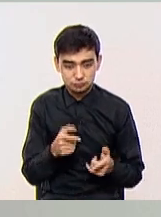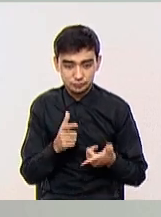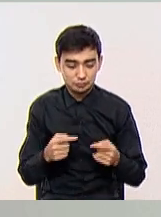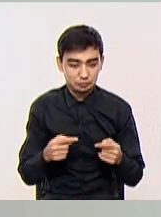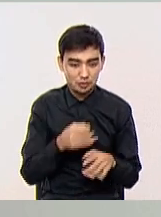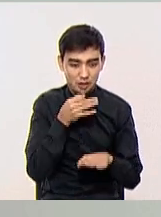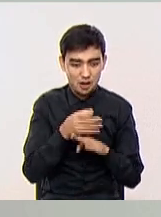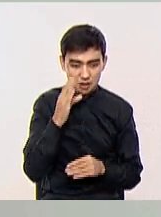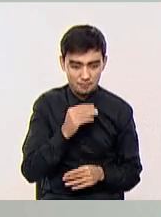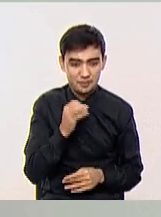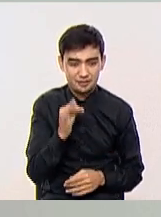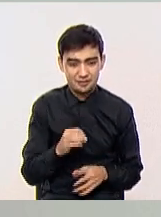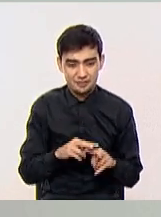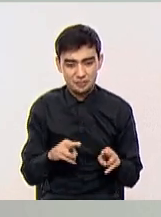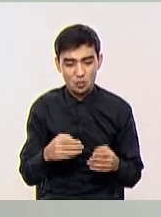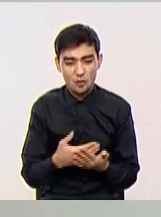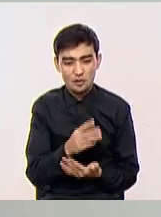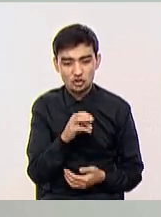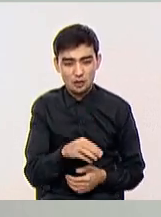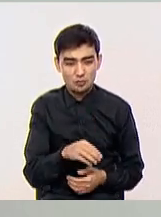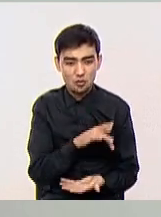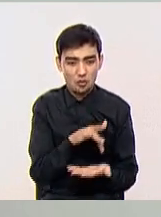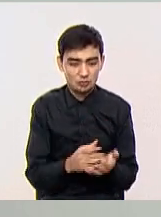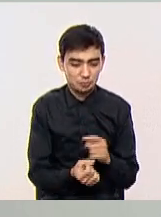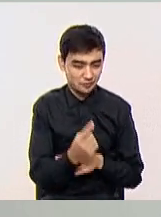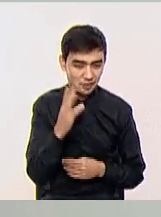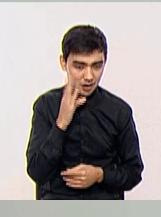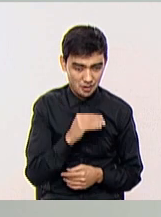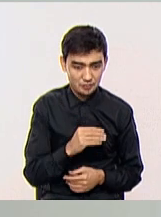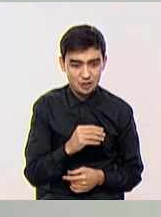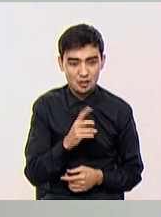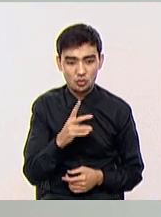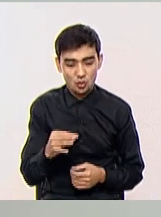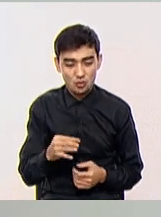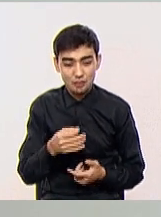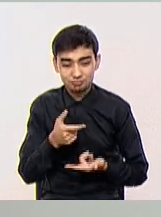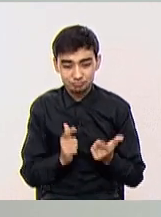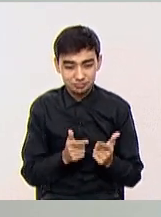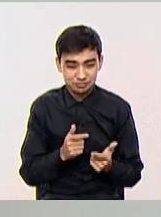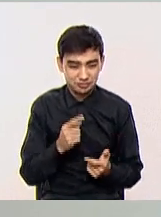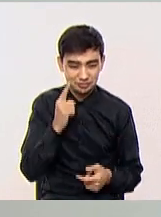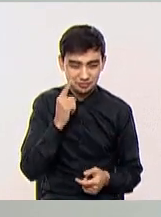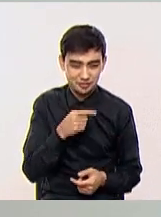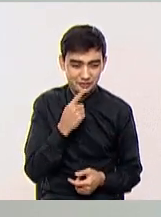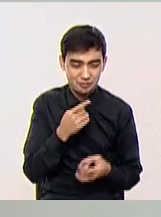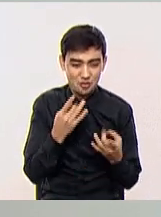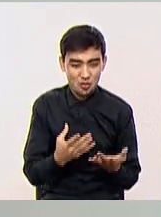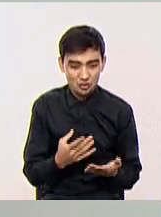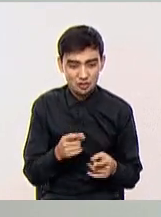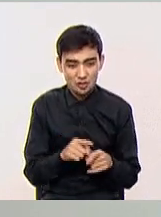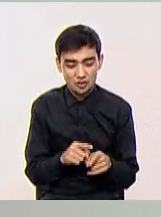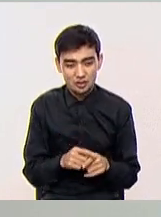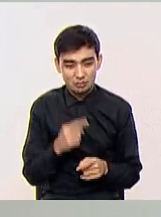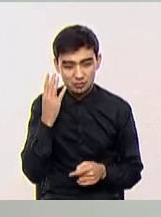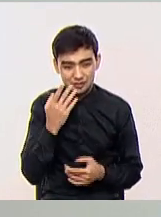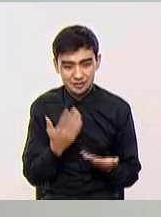может предсказать появление нового штамма в городе. Ну, на самом деле, это, наверное, не просто какие-то